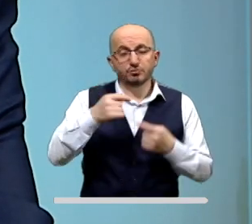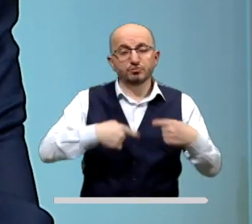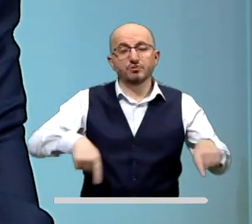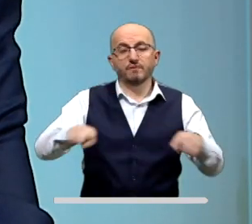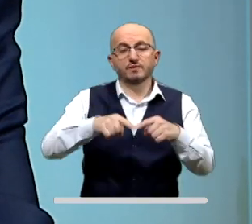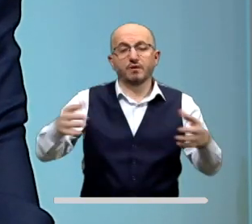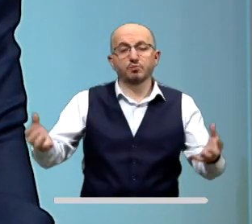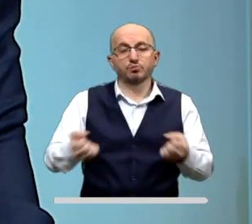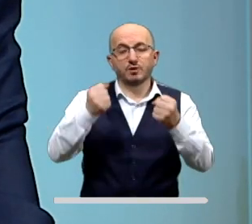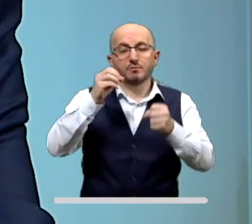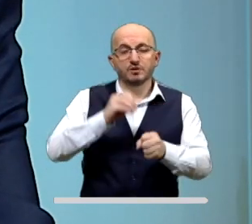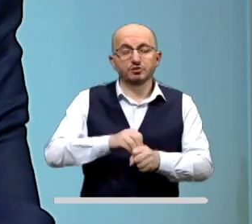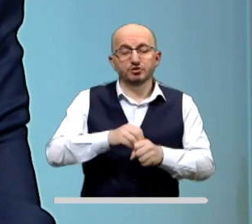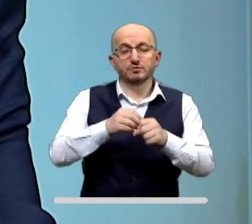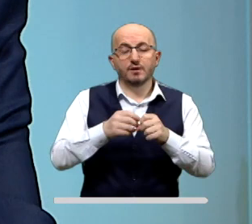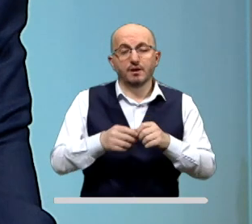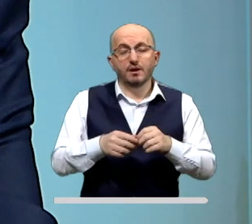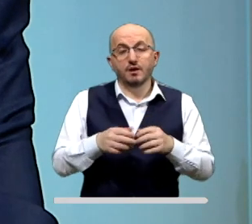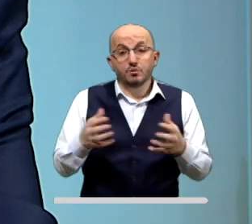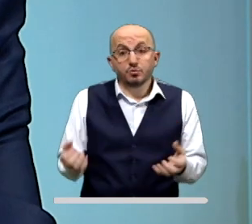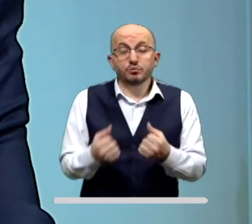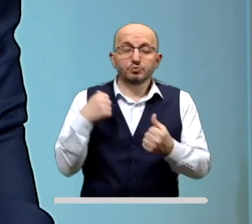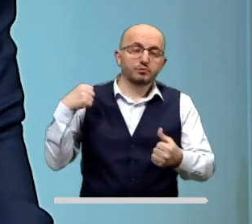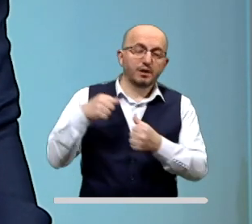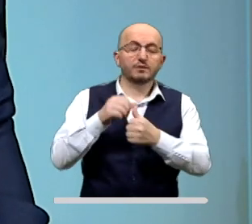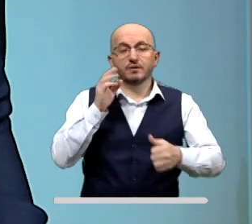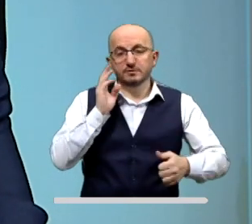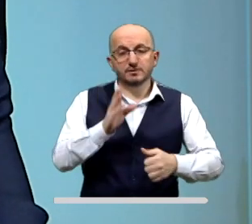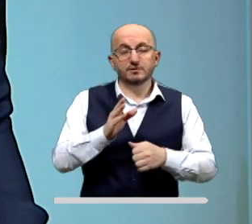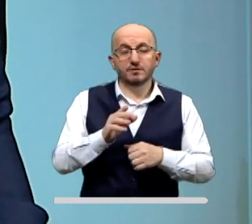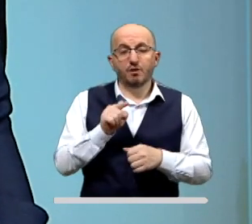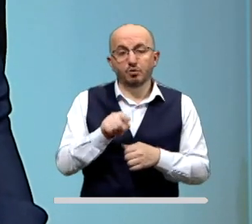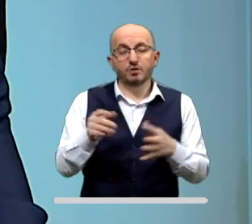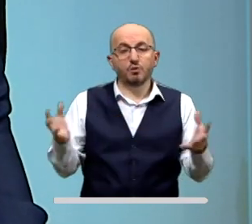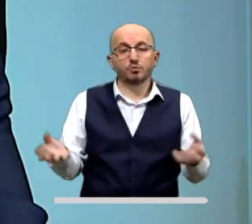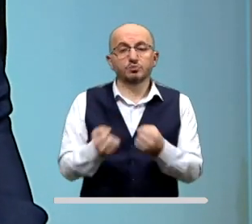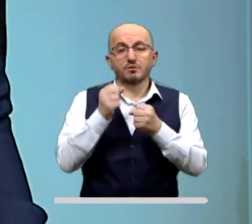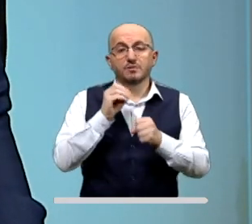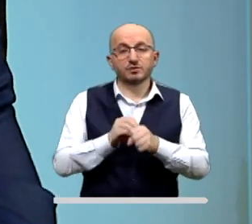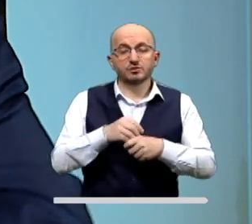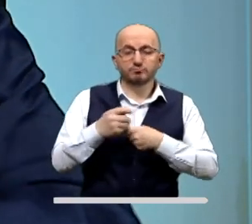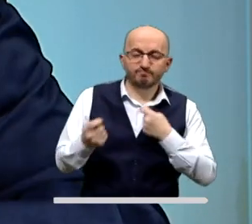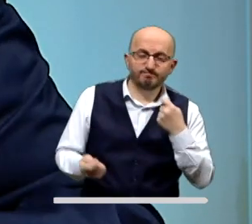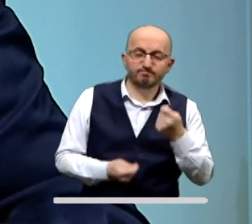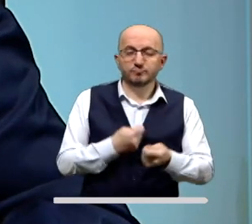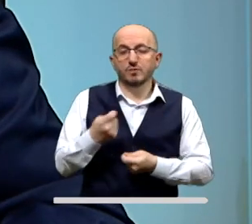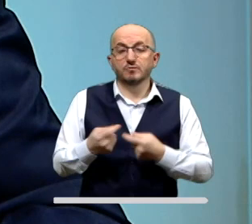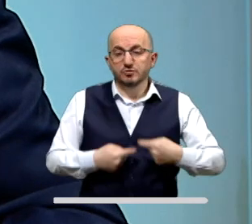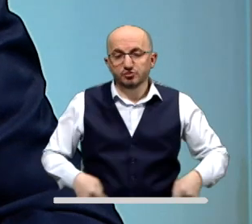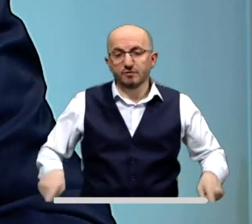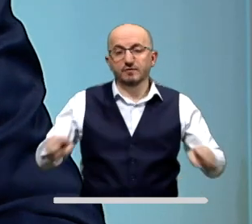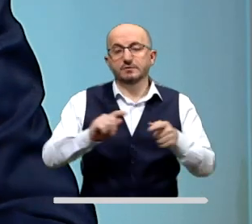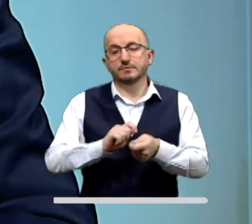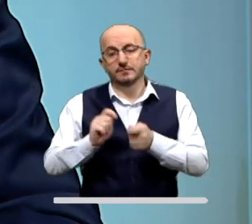kurtarmak için işte bir zaman kurtuldu tekrar gitti falan oradan kurtarmak için gayret etmek lazım çevresini